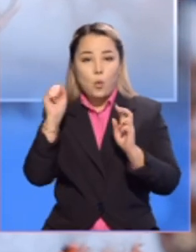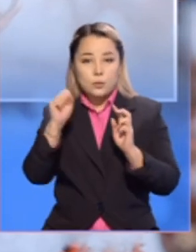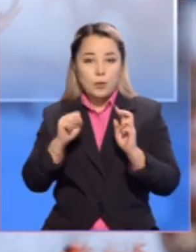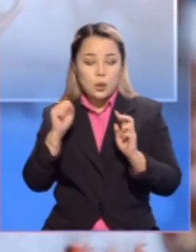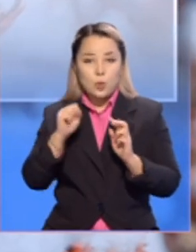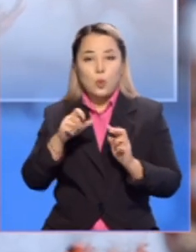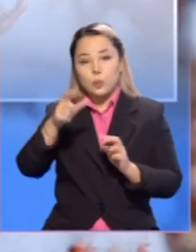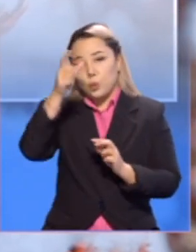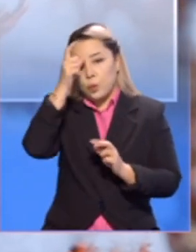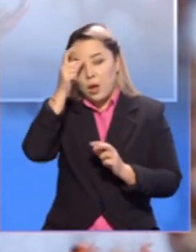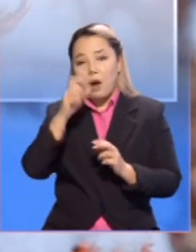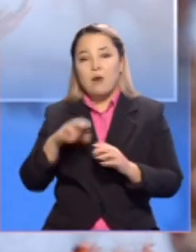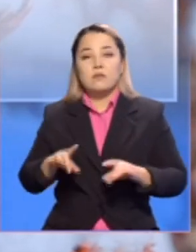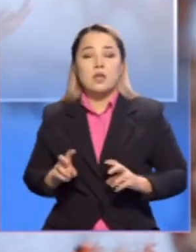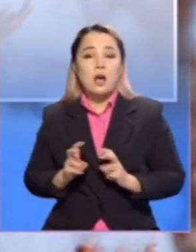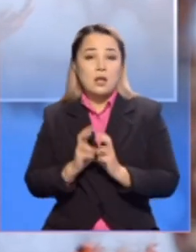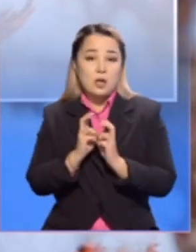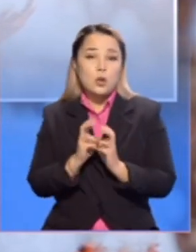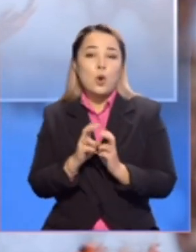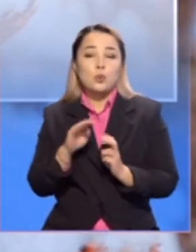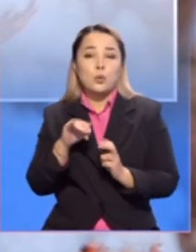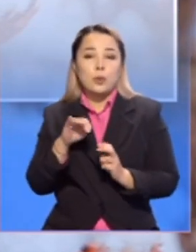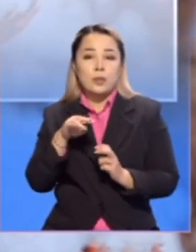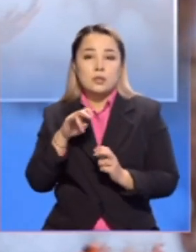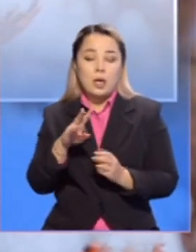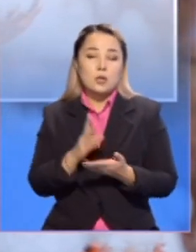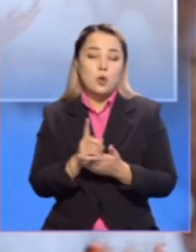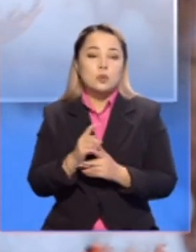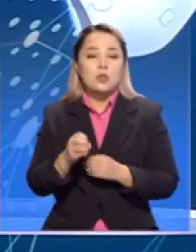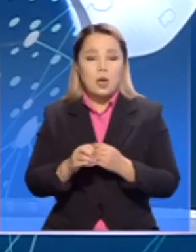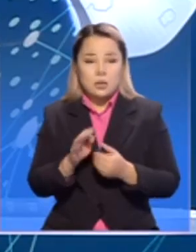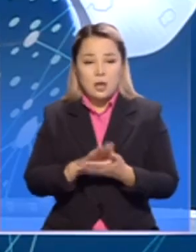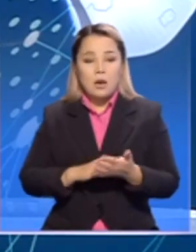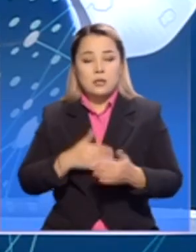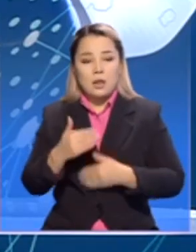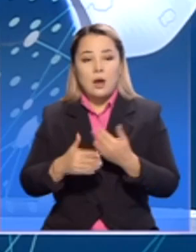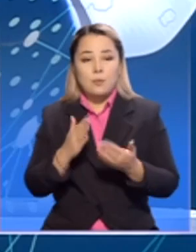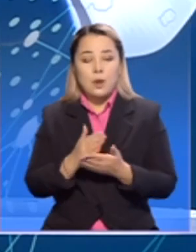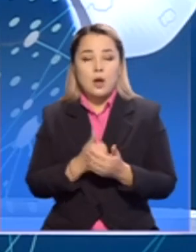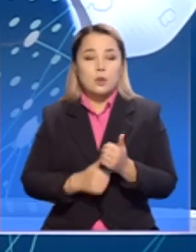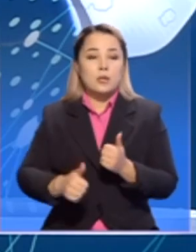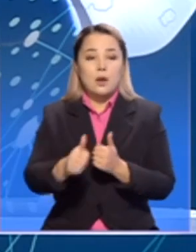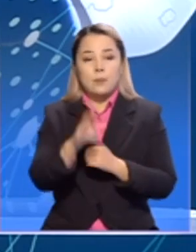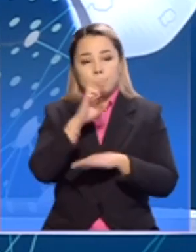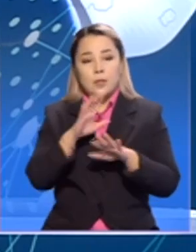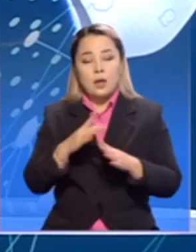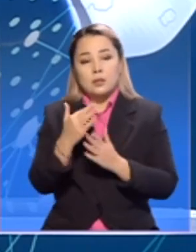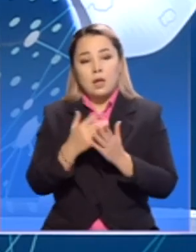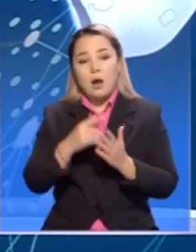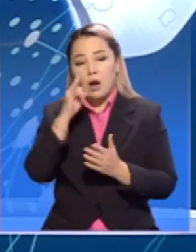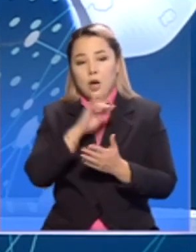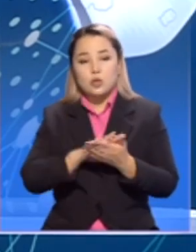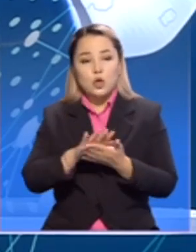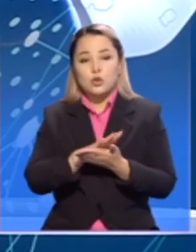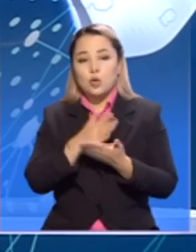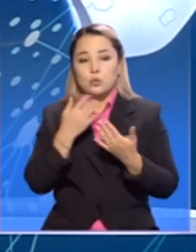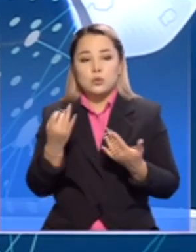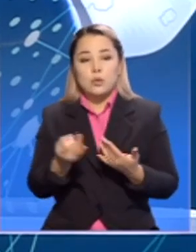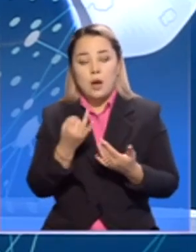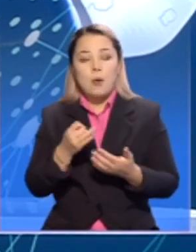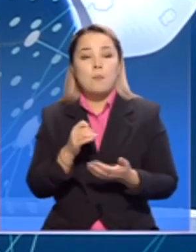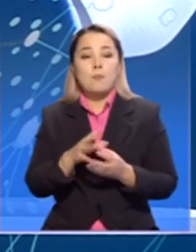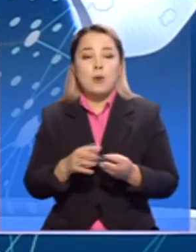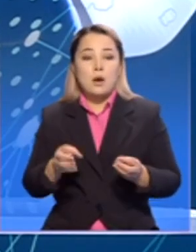Өзбекстан, Түркия, Австралия мен Түркменстан деп кете береді. Бірақ көштің басындағы елдер тізімінде Қазақстан жоқ. Бір қызығы,